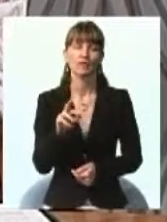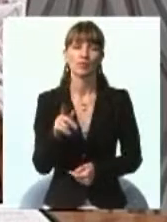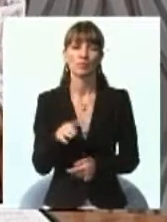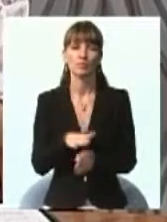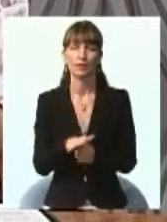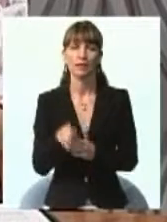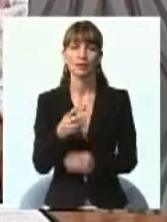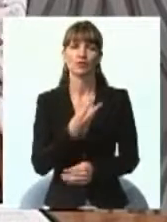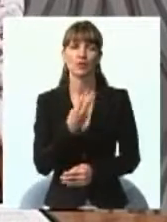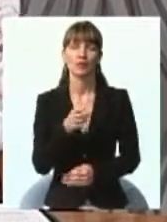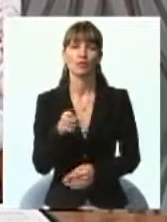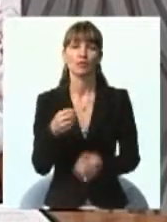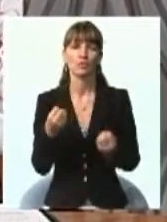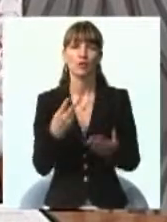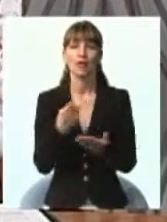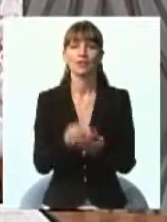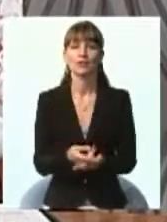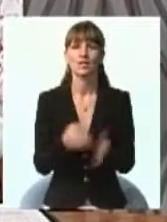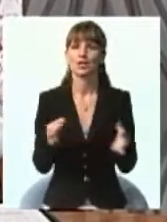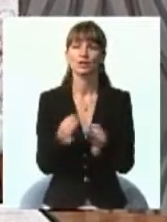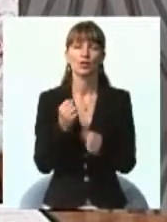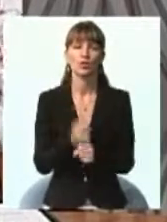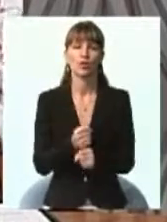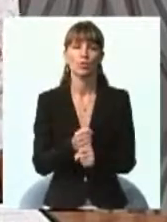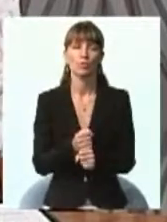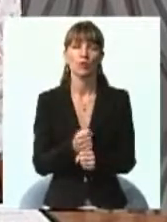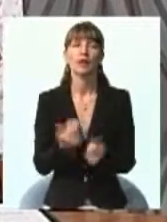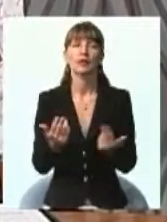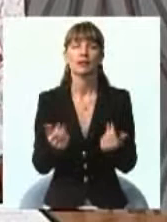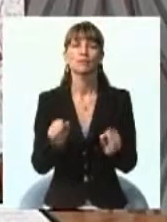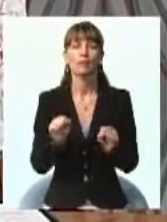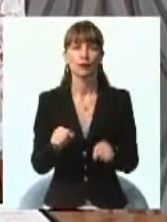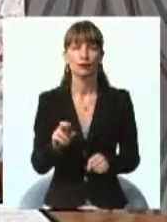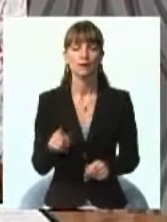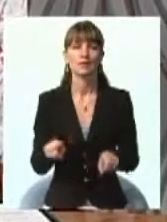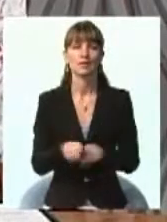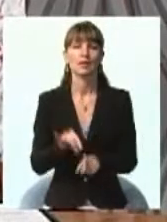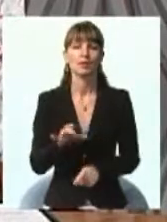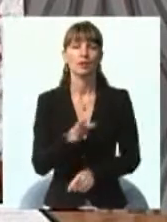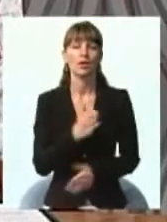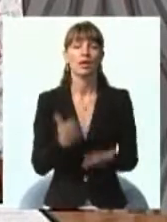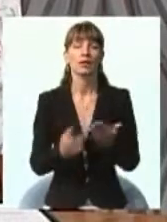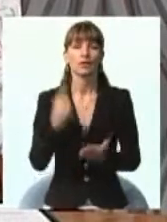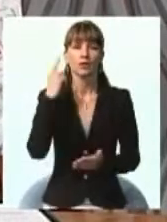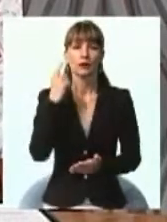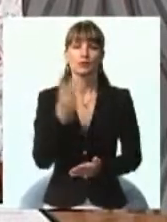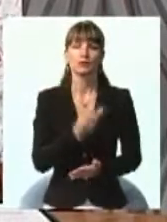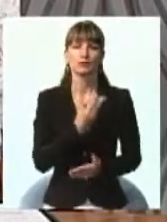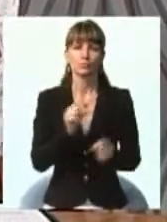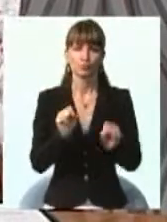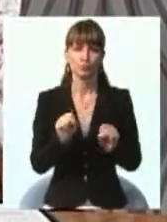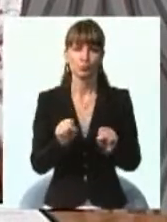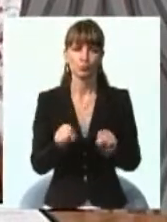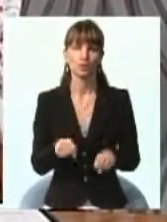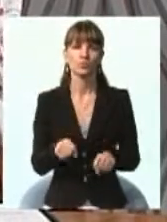їхні бажання, і вони просто лежали б і нічого не робили. Так. Можливо, воно б так і було. А до речі, як ти гадаєш, бажання можуть,